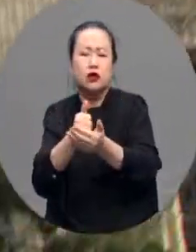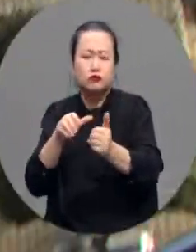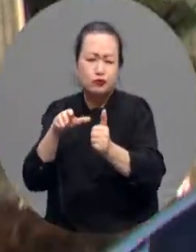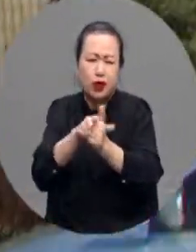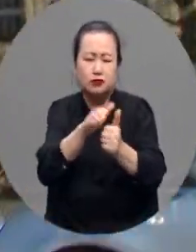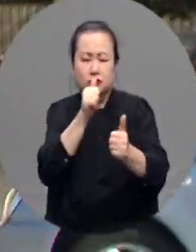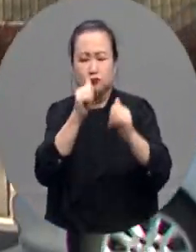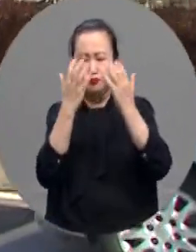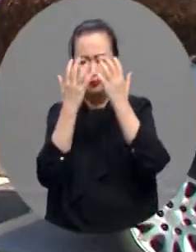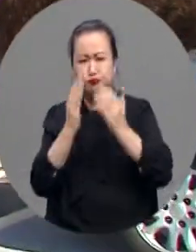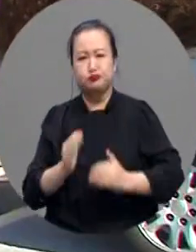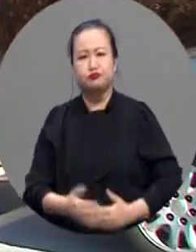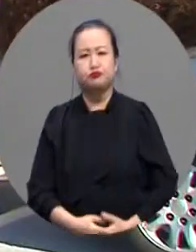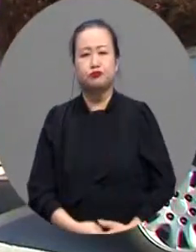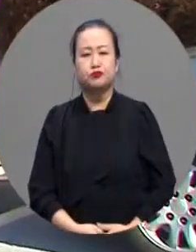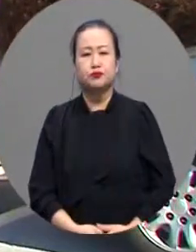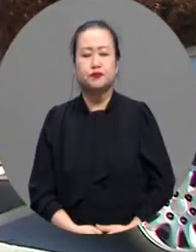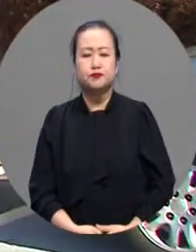혐의로 구속기소됐습니다